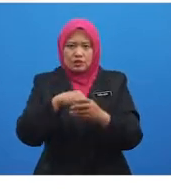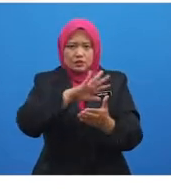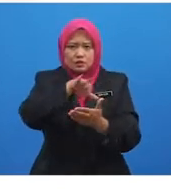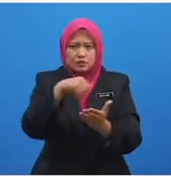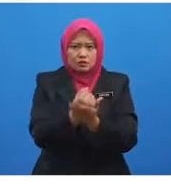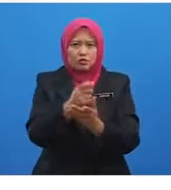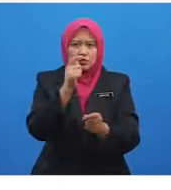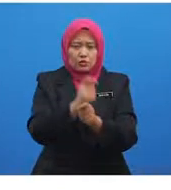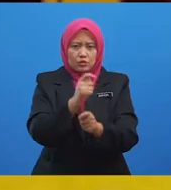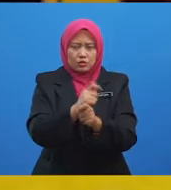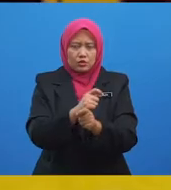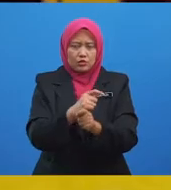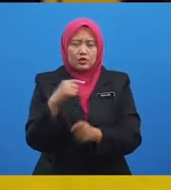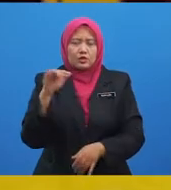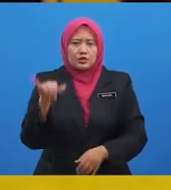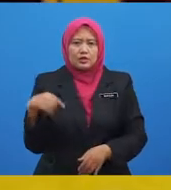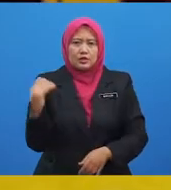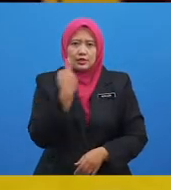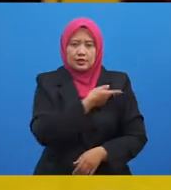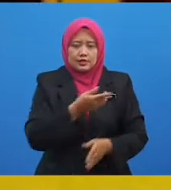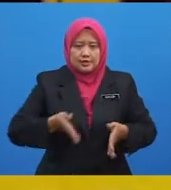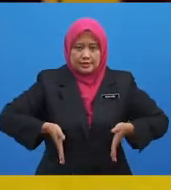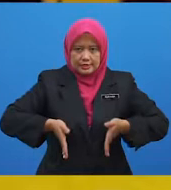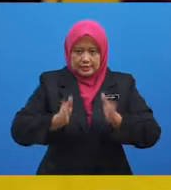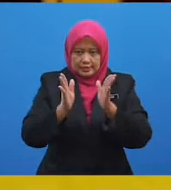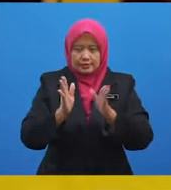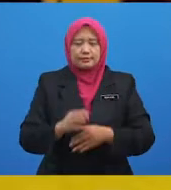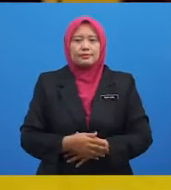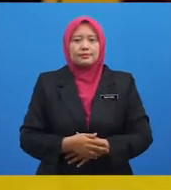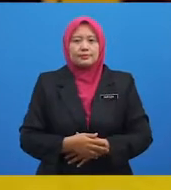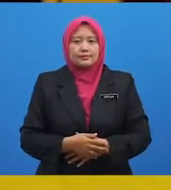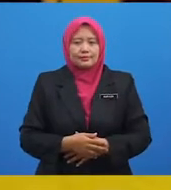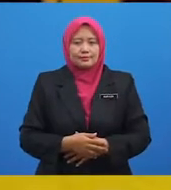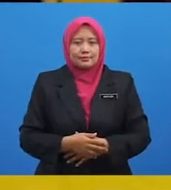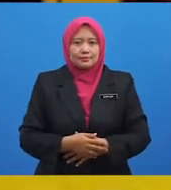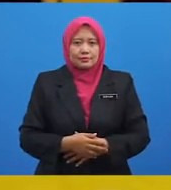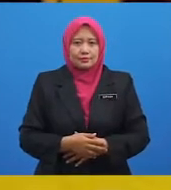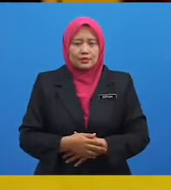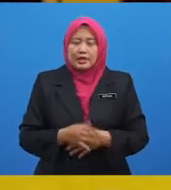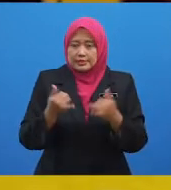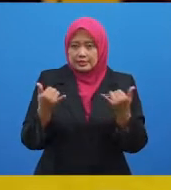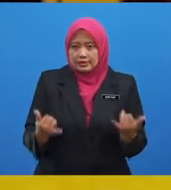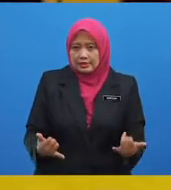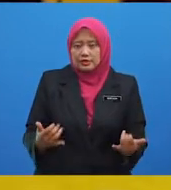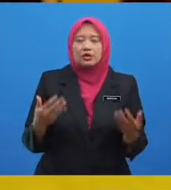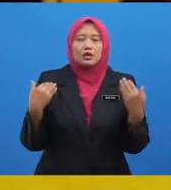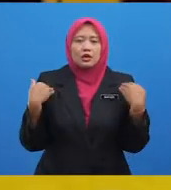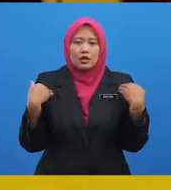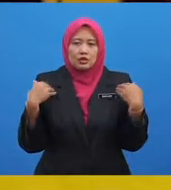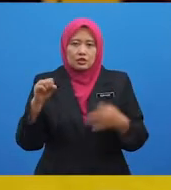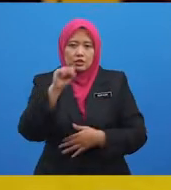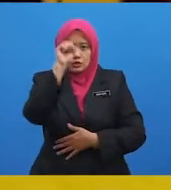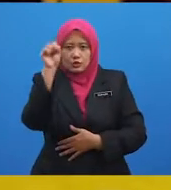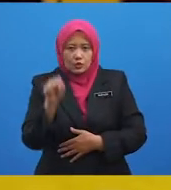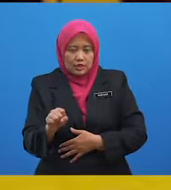jalankan. Baiklah murid-murid, di sini cikgu akan berikan beberapa soalan untuk menguji